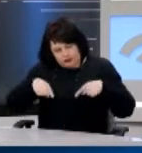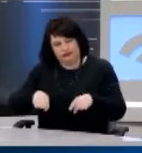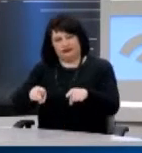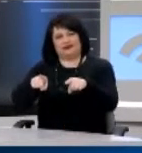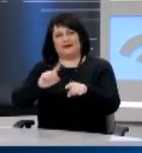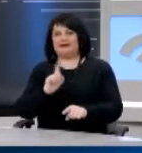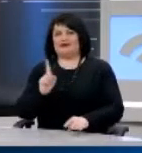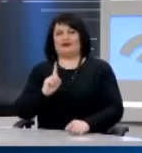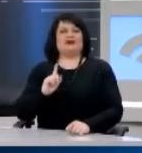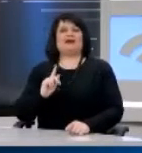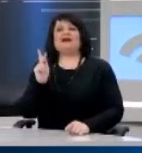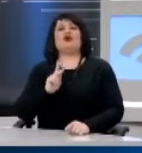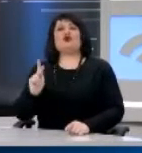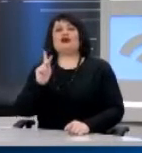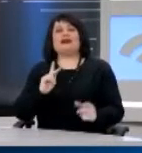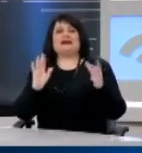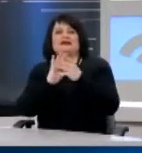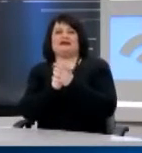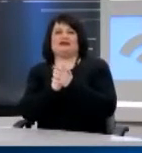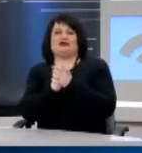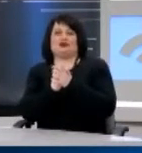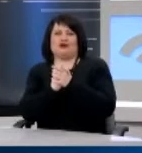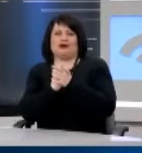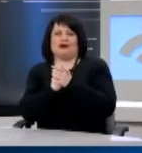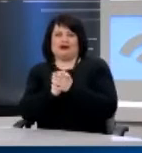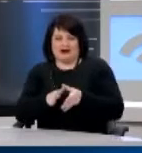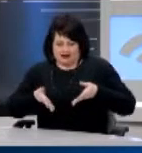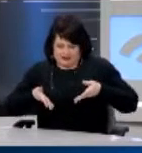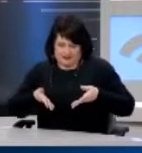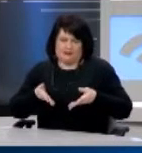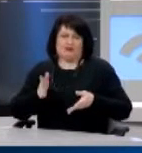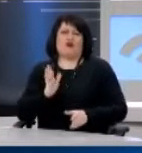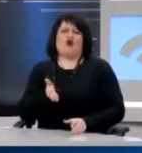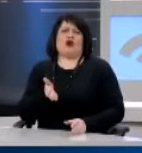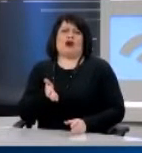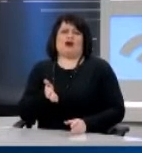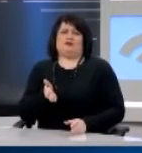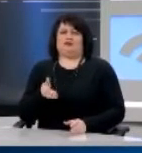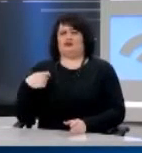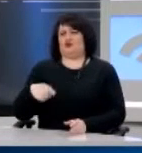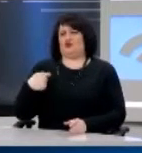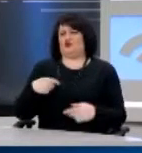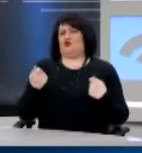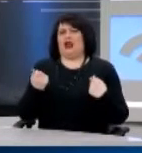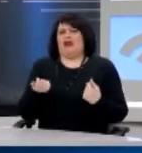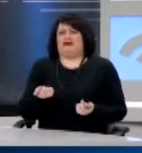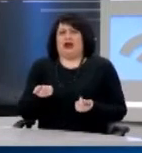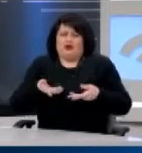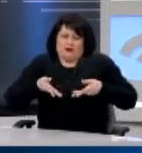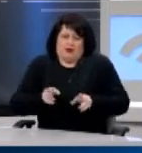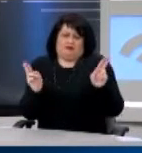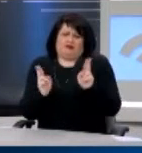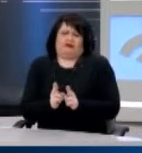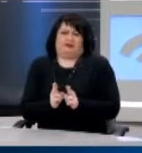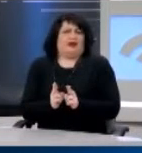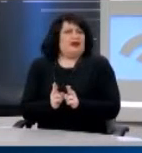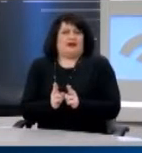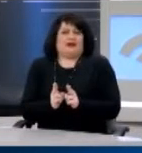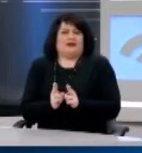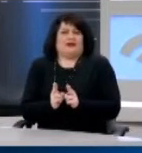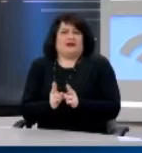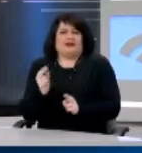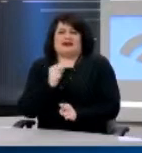της δημογραφικής εξέλιξης. Είναι ζήτημα πολιτικής επιλογής και στρατηγικής. Την εποχή των παχαίων αγελάδων της ισχυρής